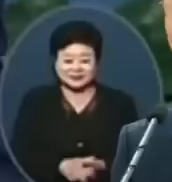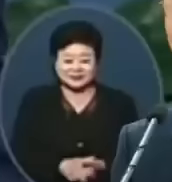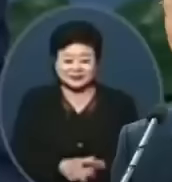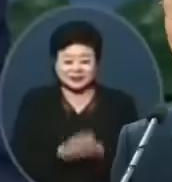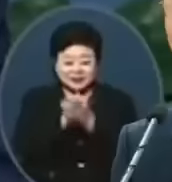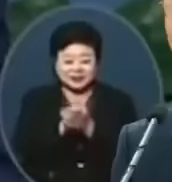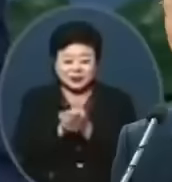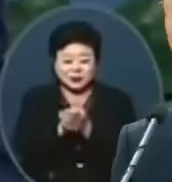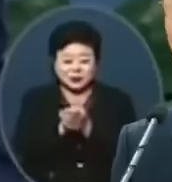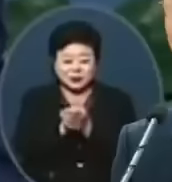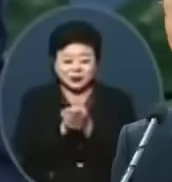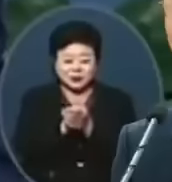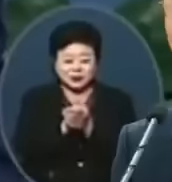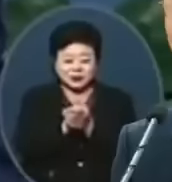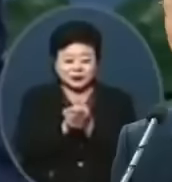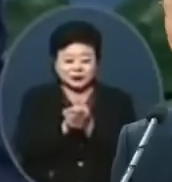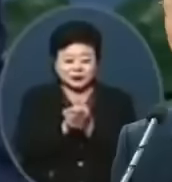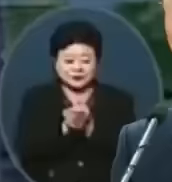기도받기